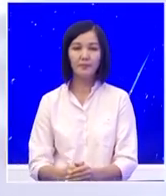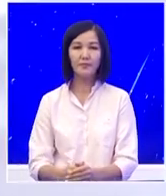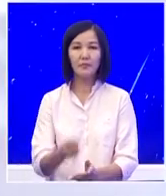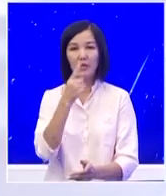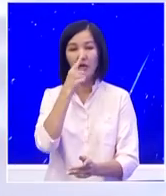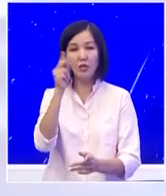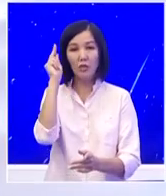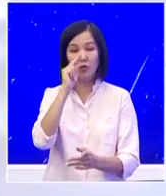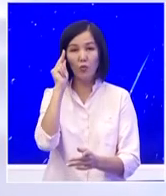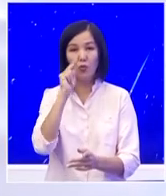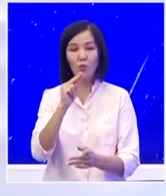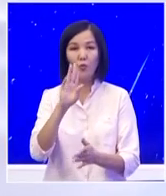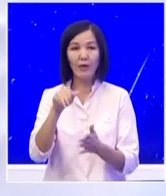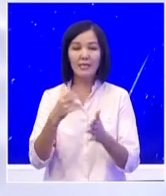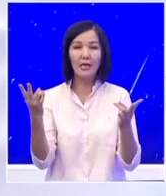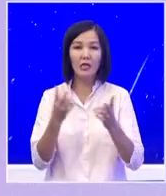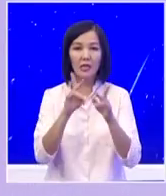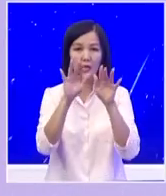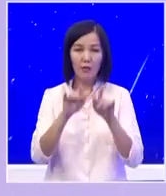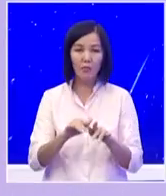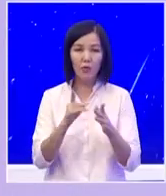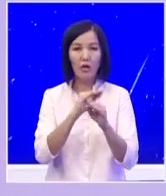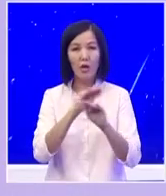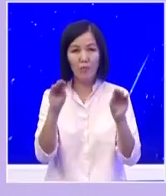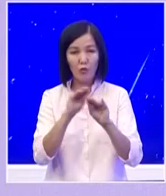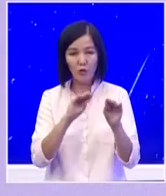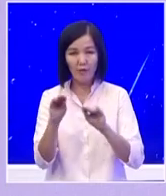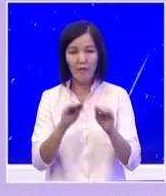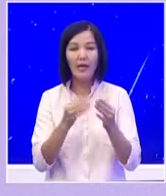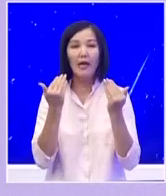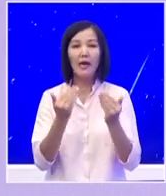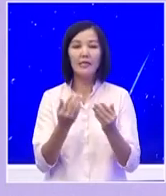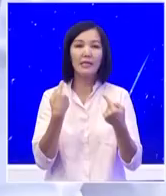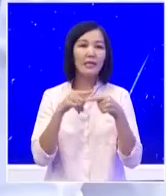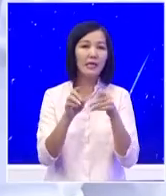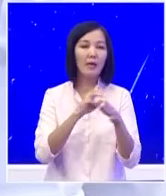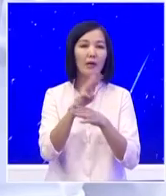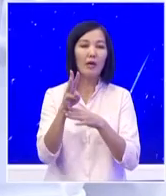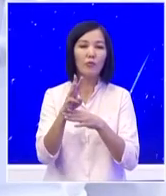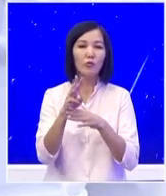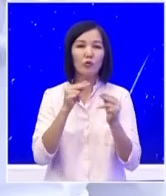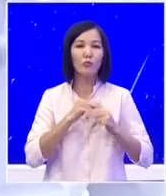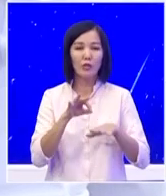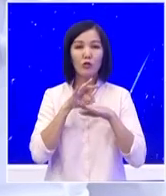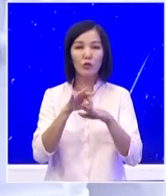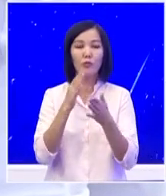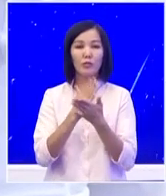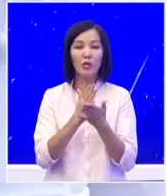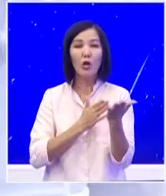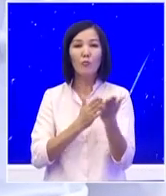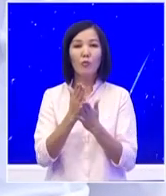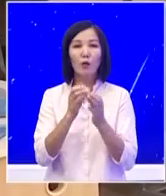Қашықтан оқу форматындағы басты қажеттілік компьютерлік құралдар. Өңірде оқушыларды техникамен қамту жұмыстары жүріп жатыр. Бұл